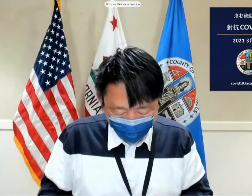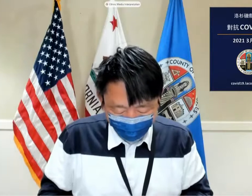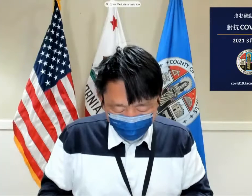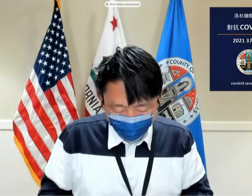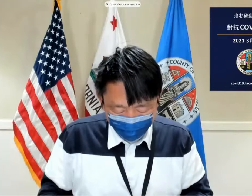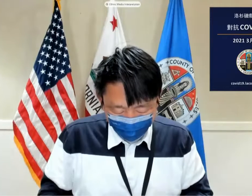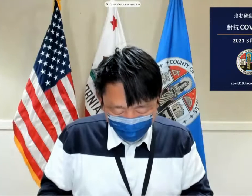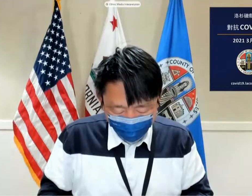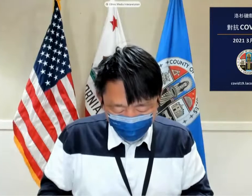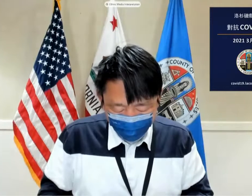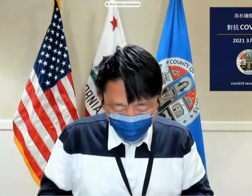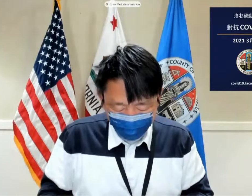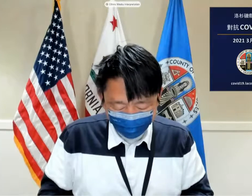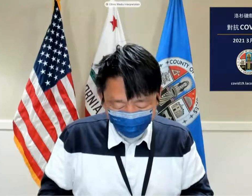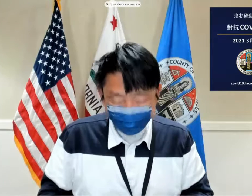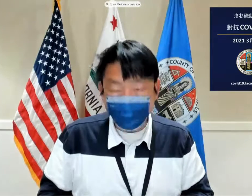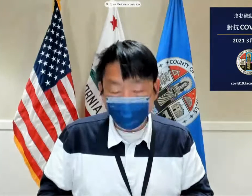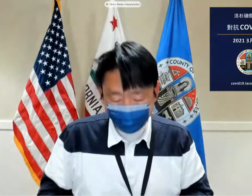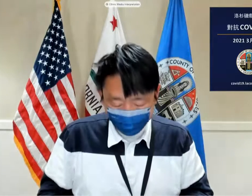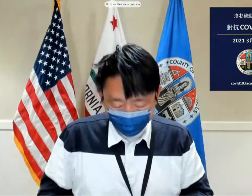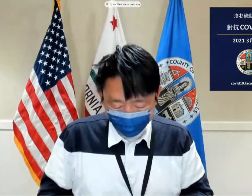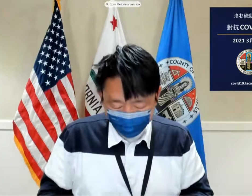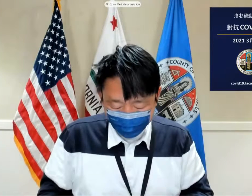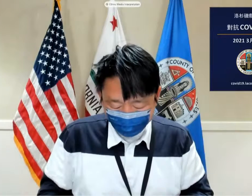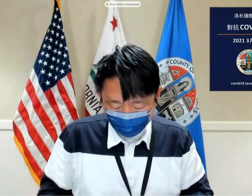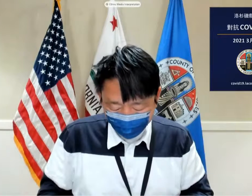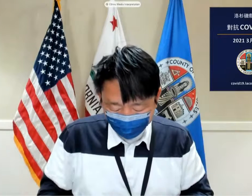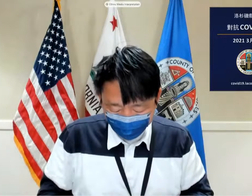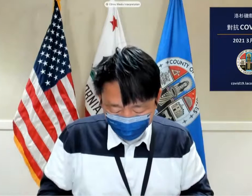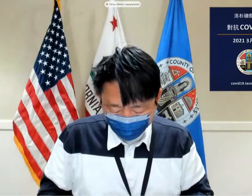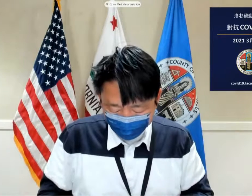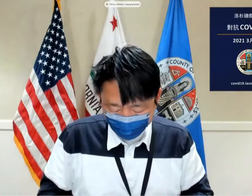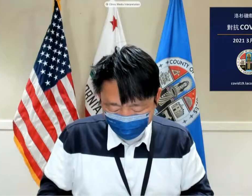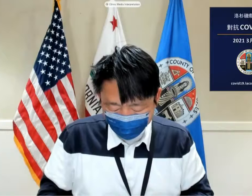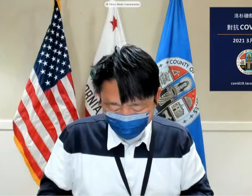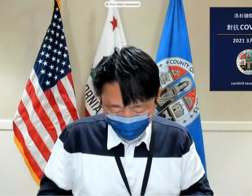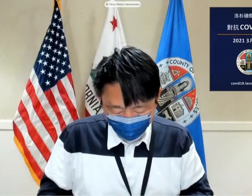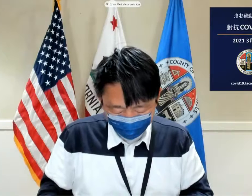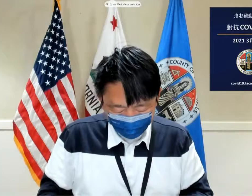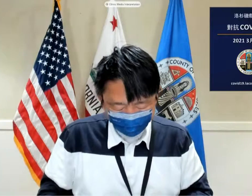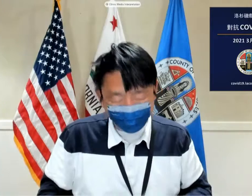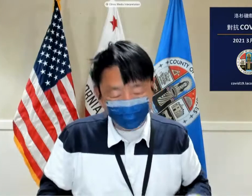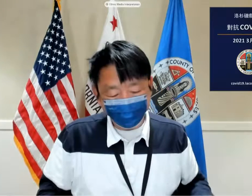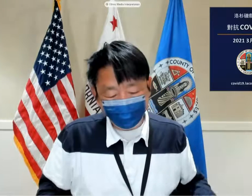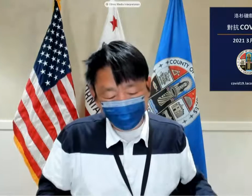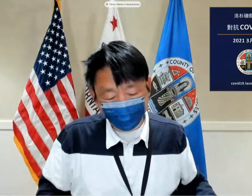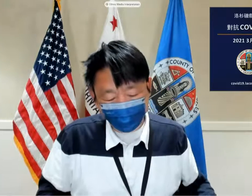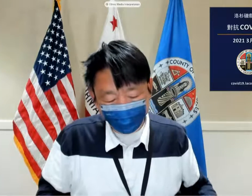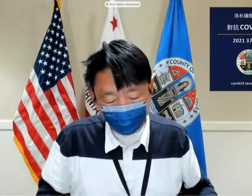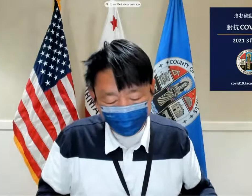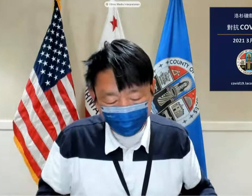住院病例为750人，其中25%的人住在加护病房。